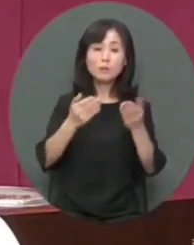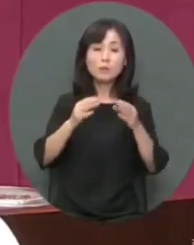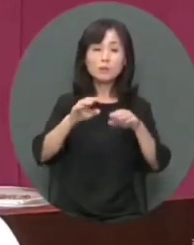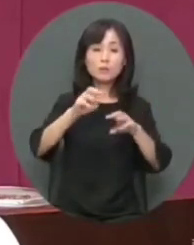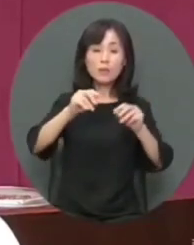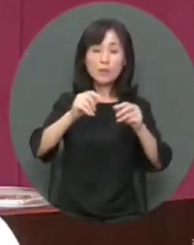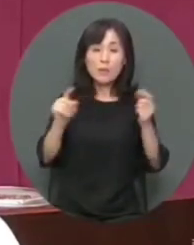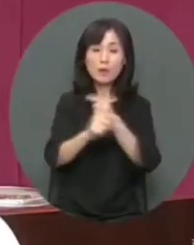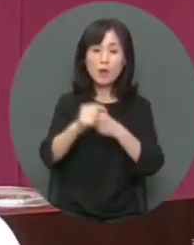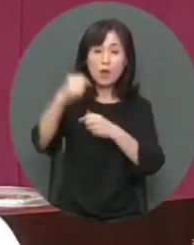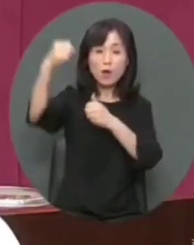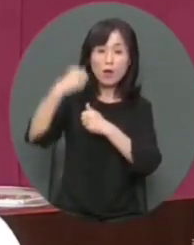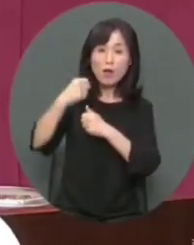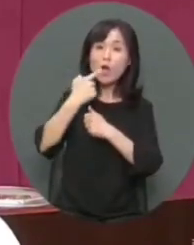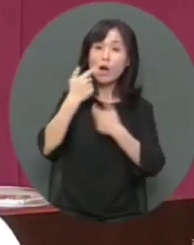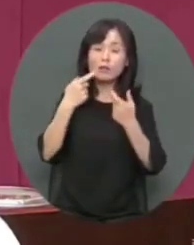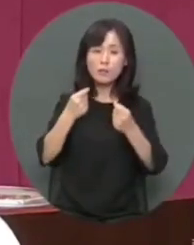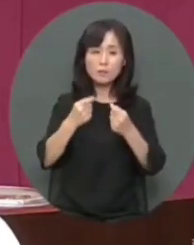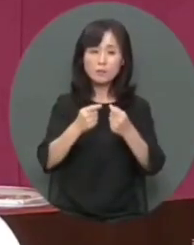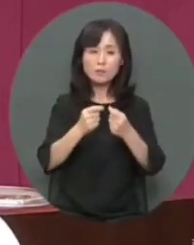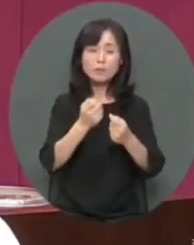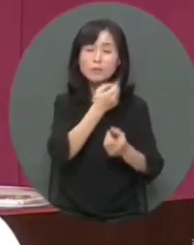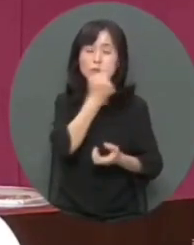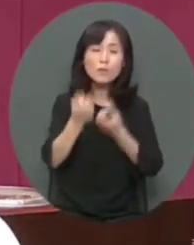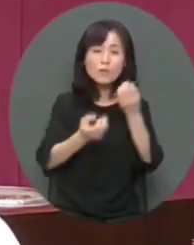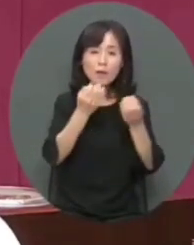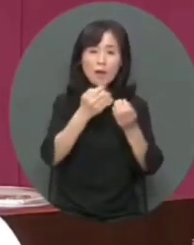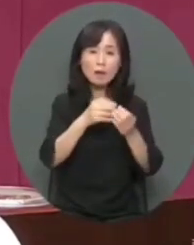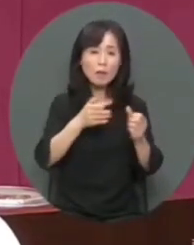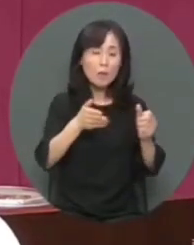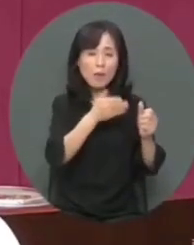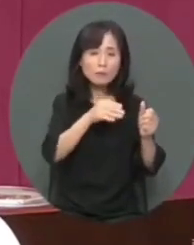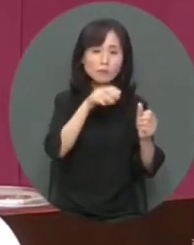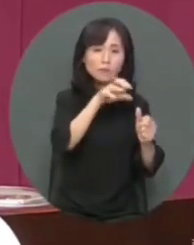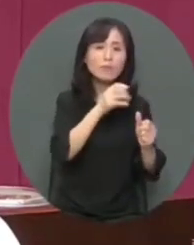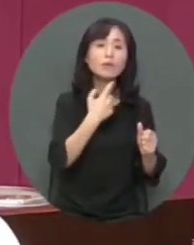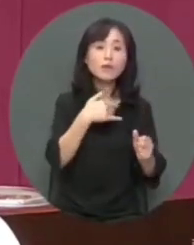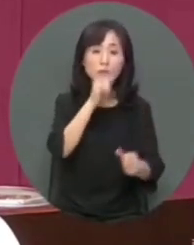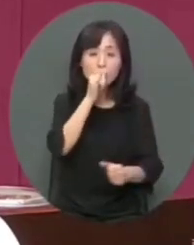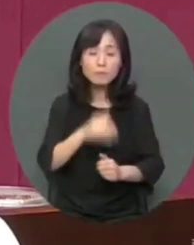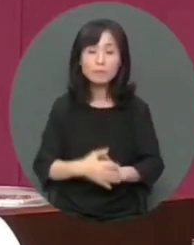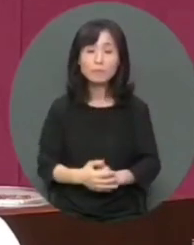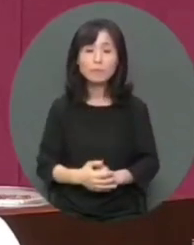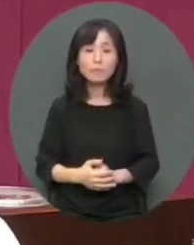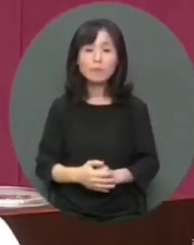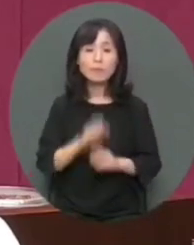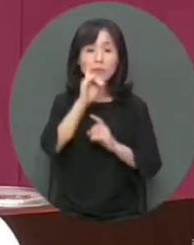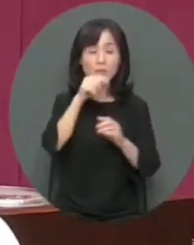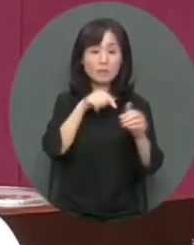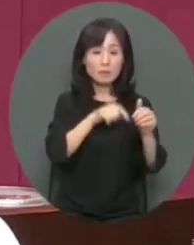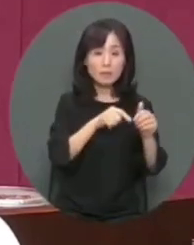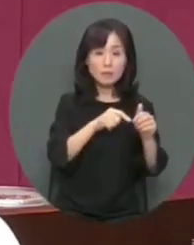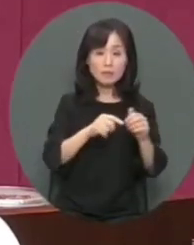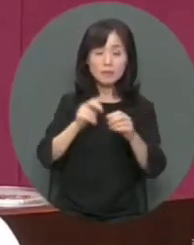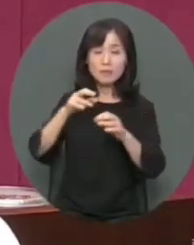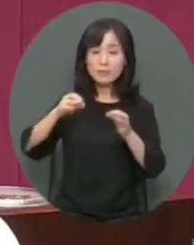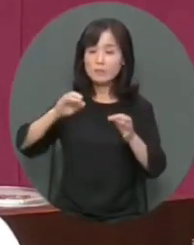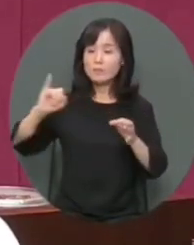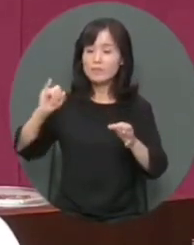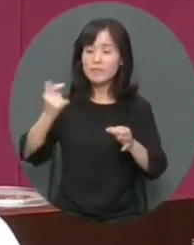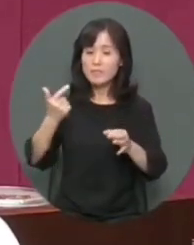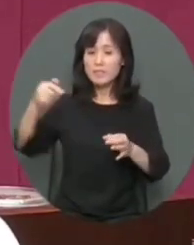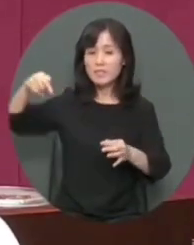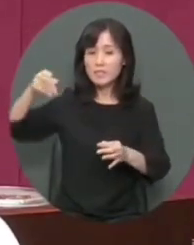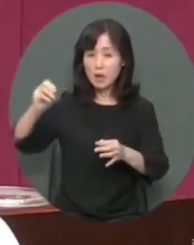것처럼 진술해달라고 집요하게 회유 또는 압박했던 사실도 드러났습니다. 이는 이재명 의원이 김진성에게